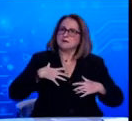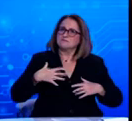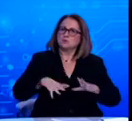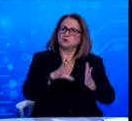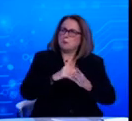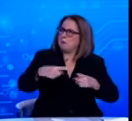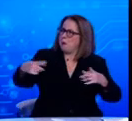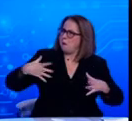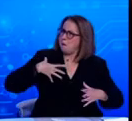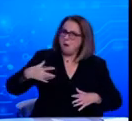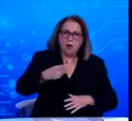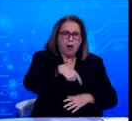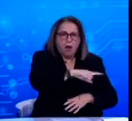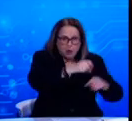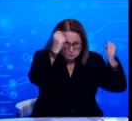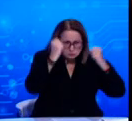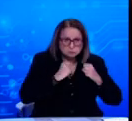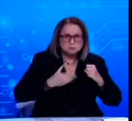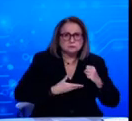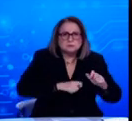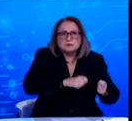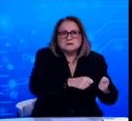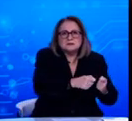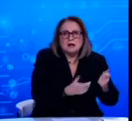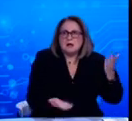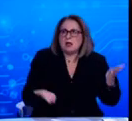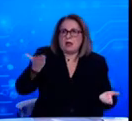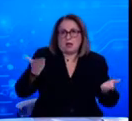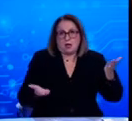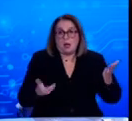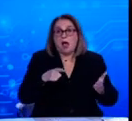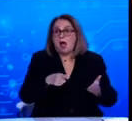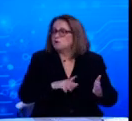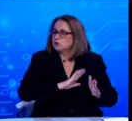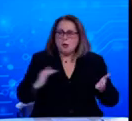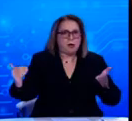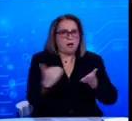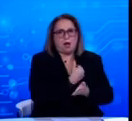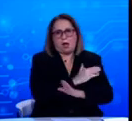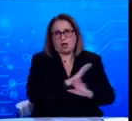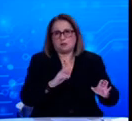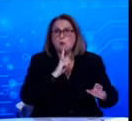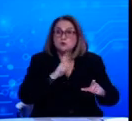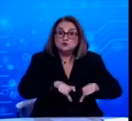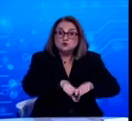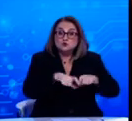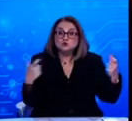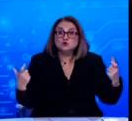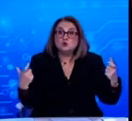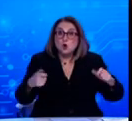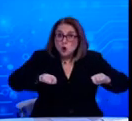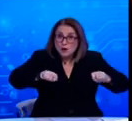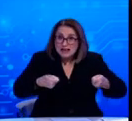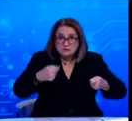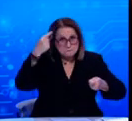μυαλά. Άλλωστε, κάθε οριζόντιος περιορισμός είναι άδικος. Γιατί εξισώνει διαφορετικά βάρη επάνω στις πλάτες